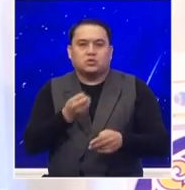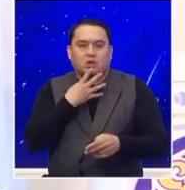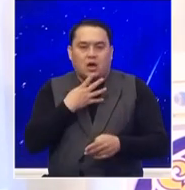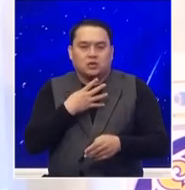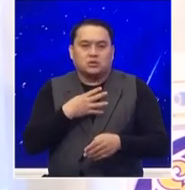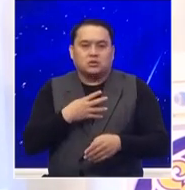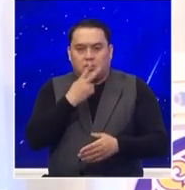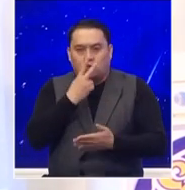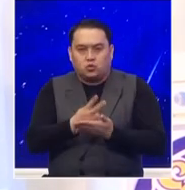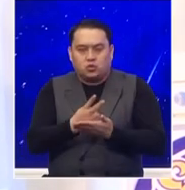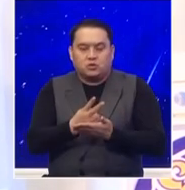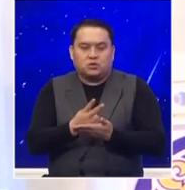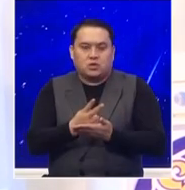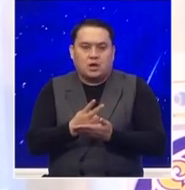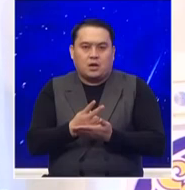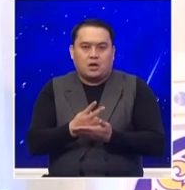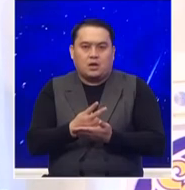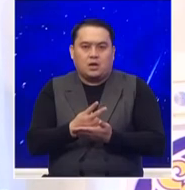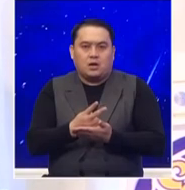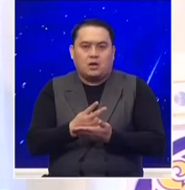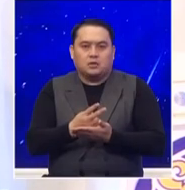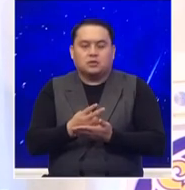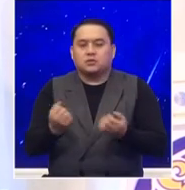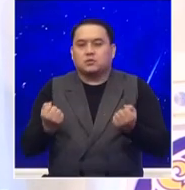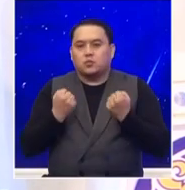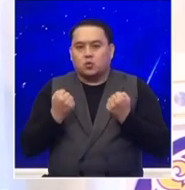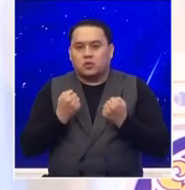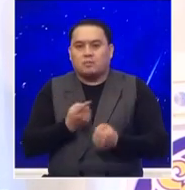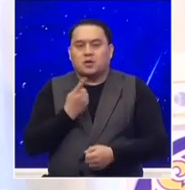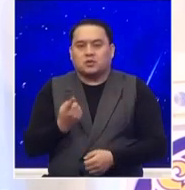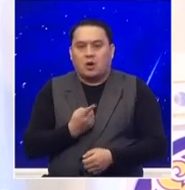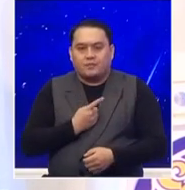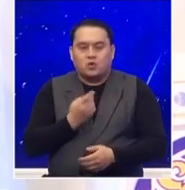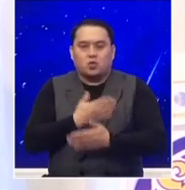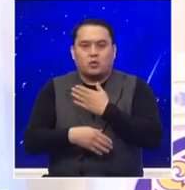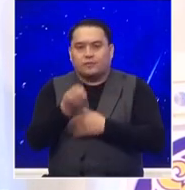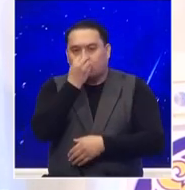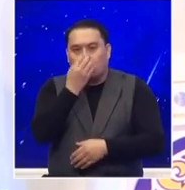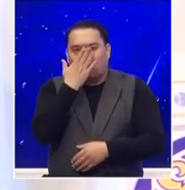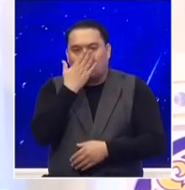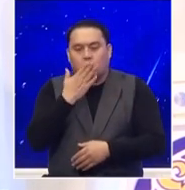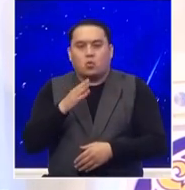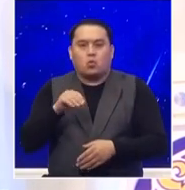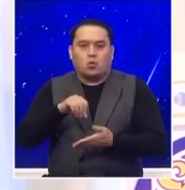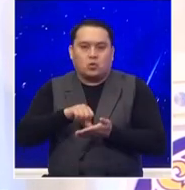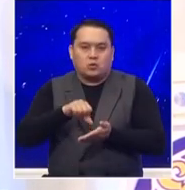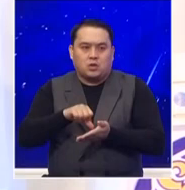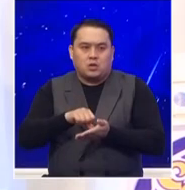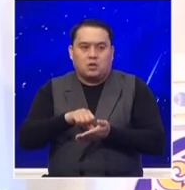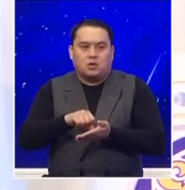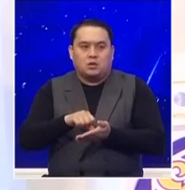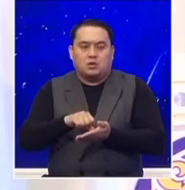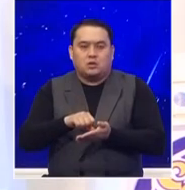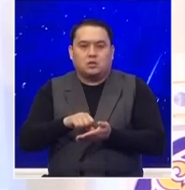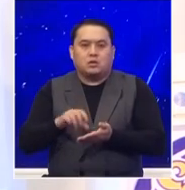өтіп, мына ең басты паралимпиадалық ойындар Токиодағы. Ол осы тамыз айының аяғы